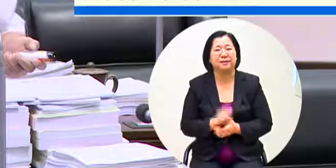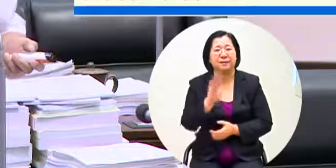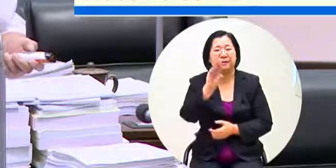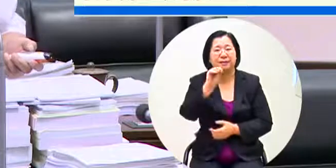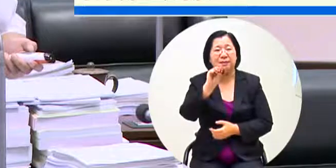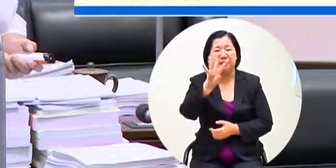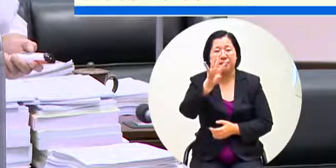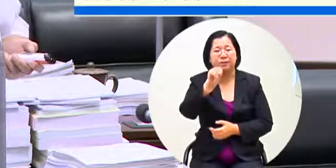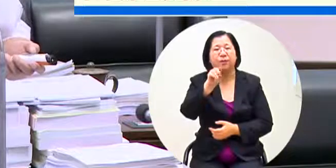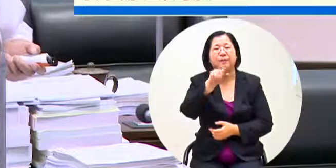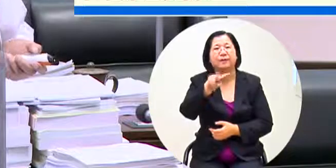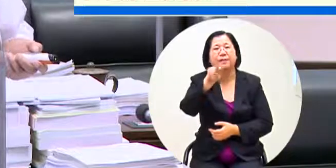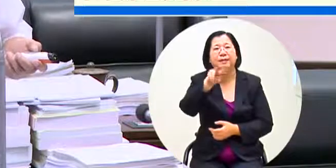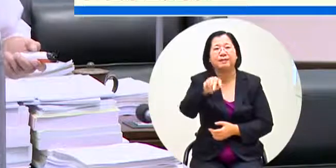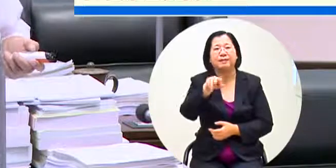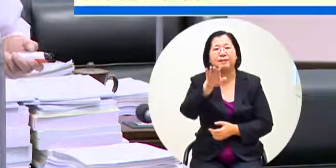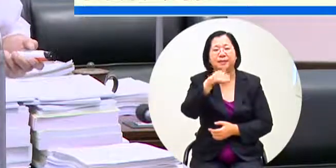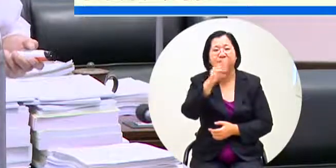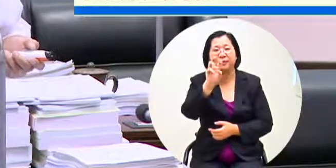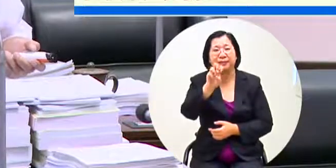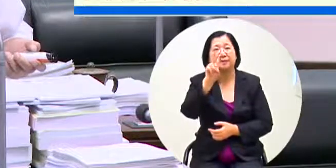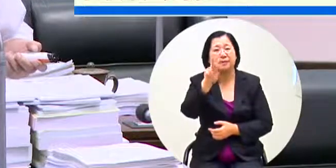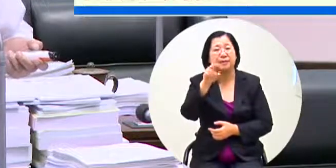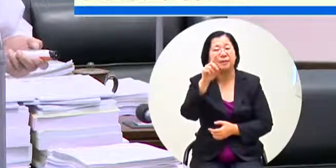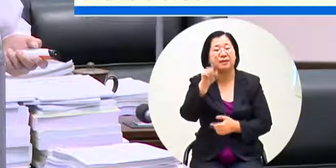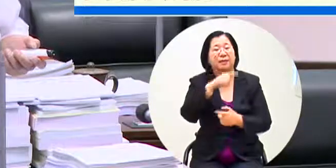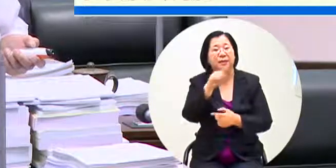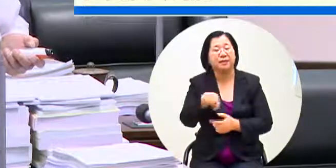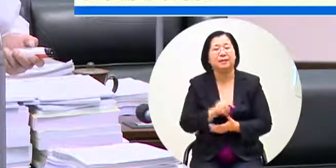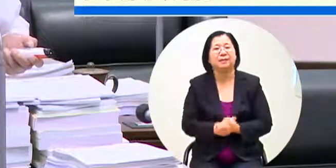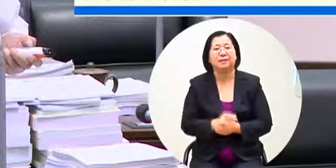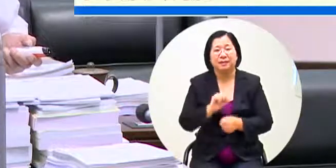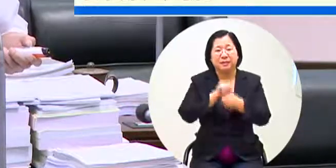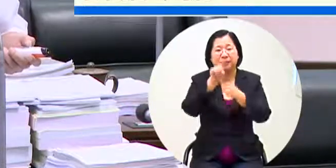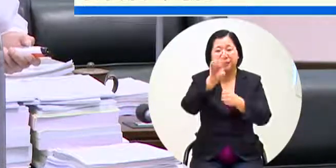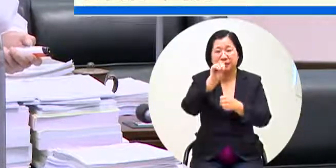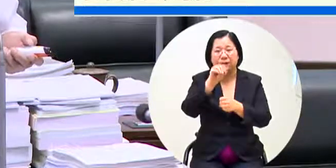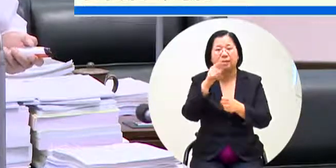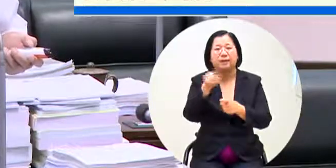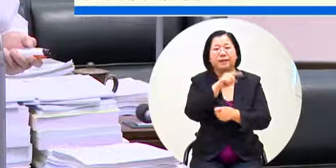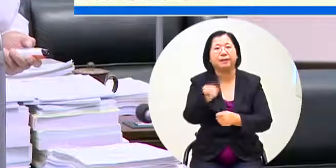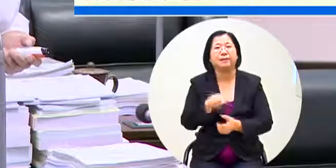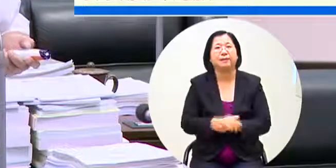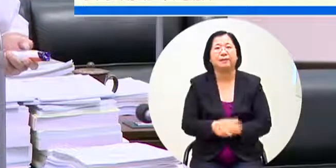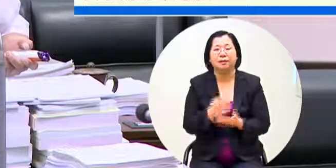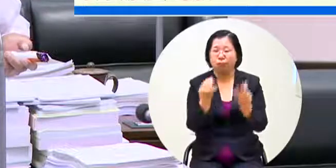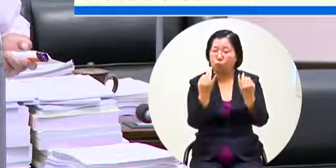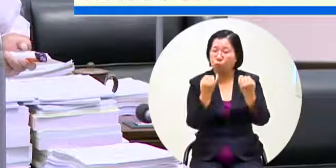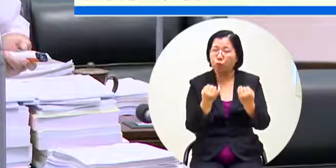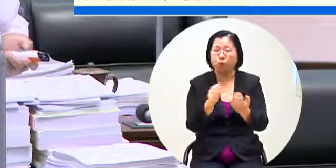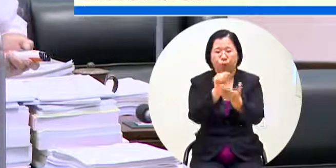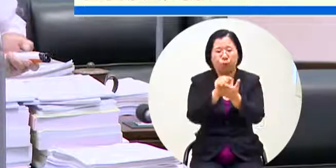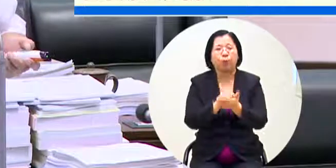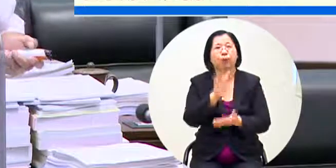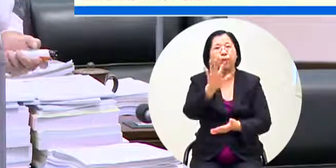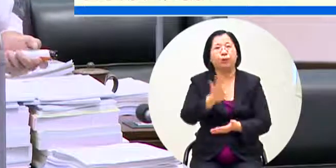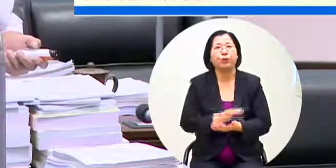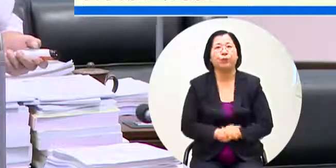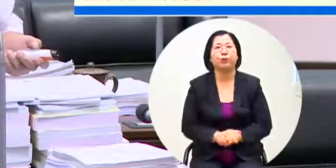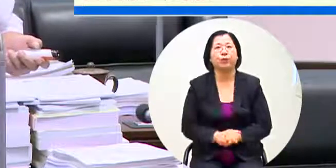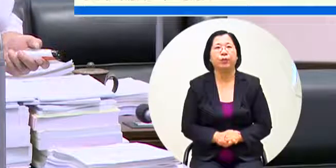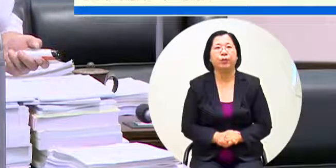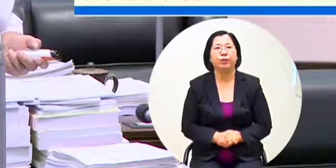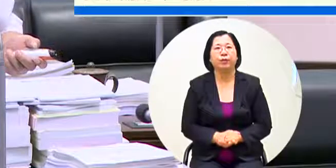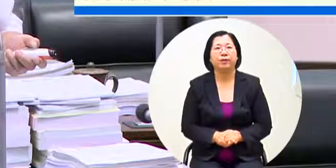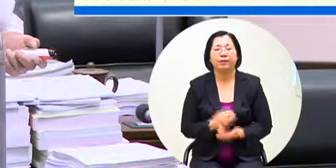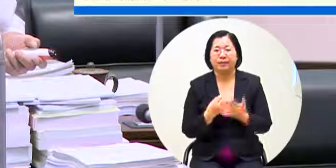42,932个，增加到要10,000人，这有数据的来看，就是讲提高这个幼儿